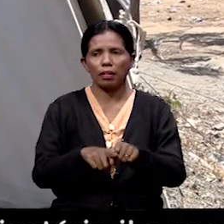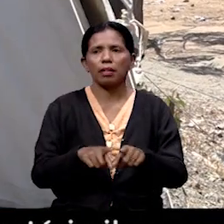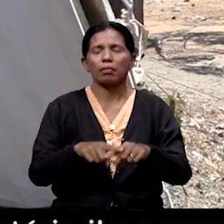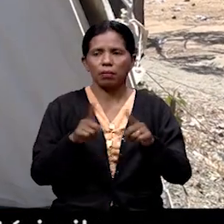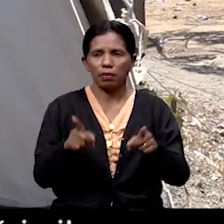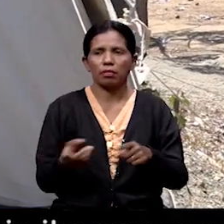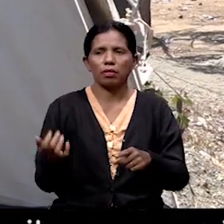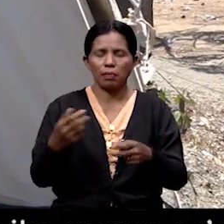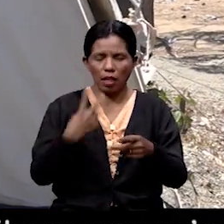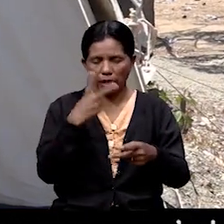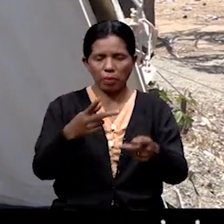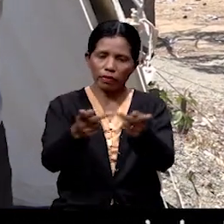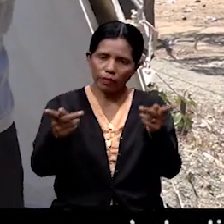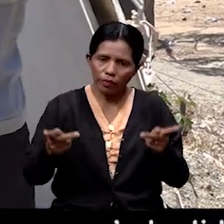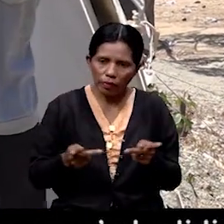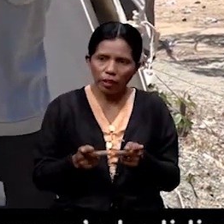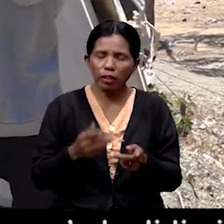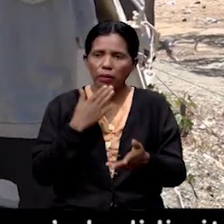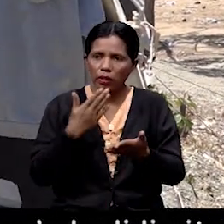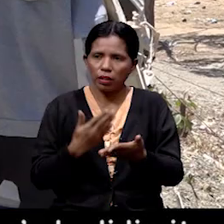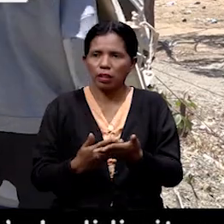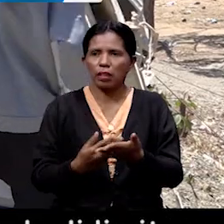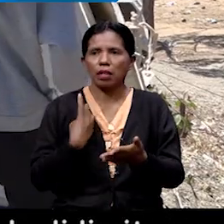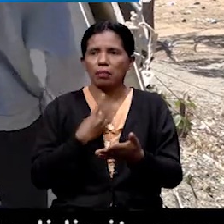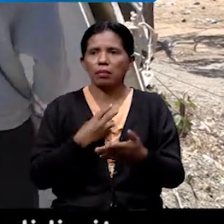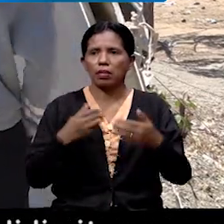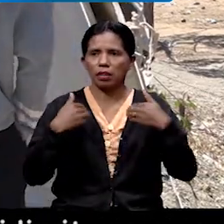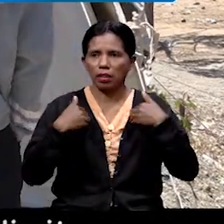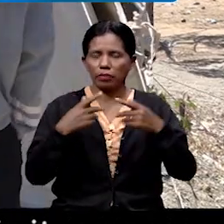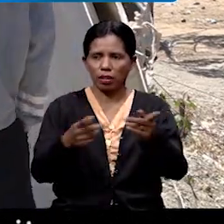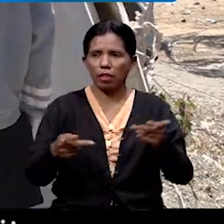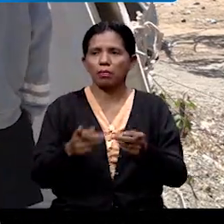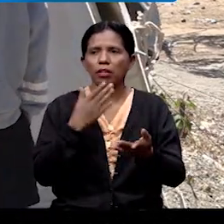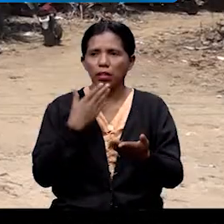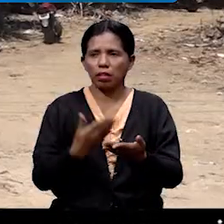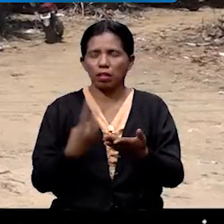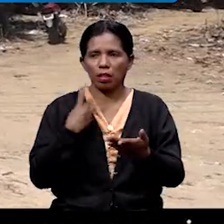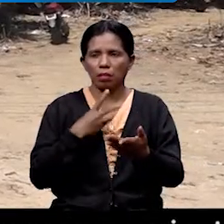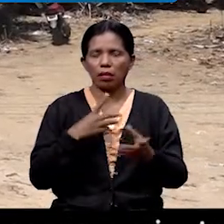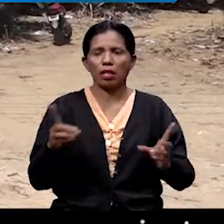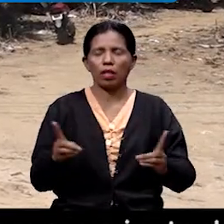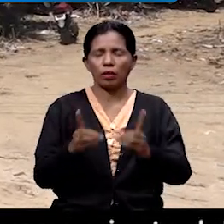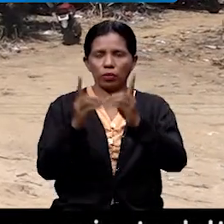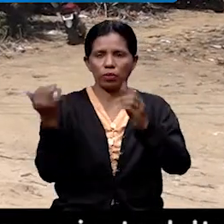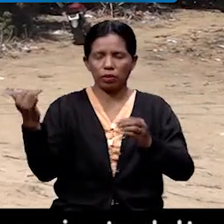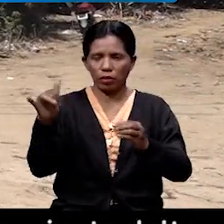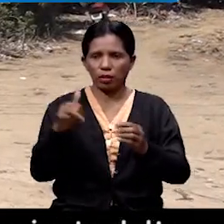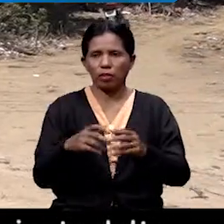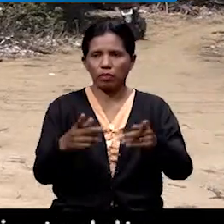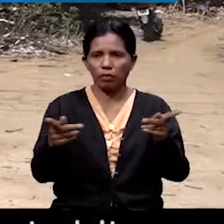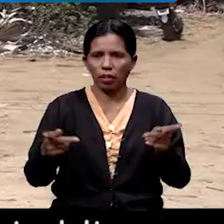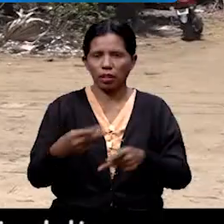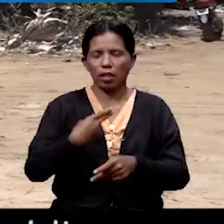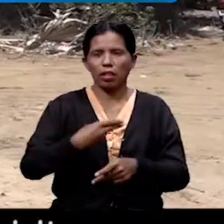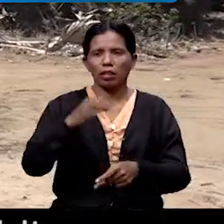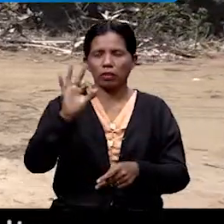kriya kundisang haremos amos tem que kundisang nebe ke dia. Maka ambil hasur sira. Hari apa mas hanis fating haris fating